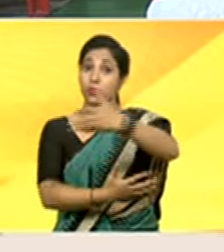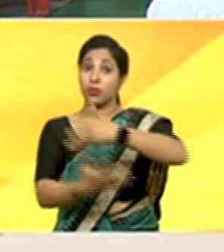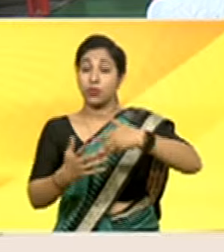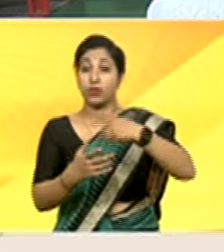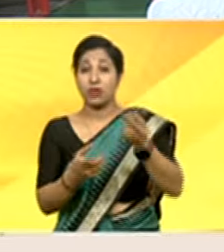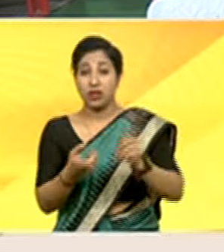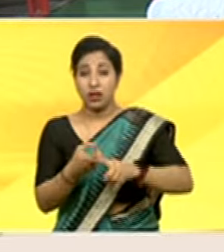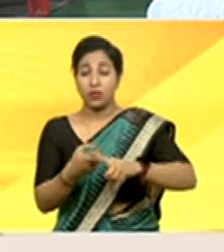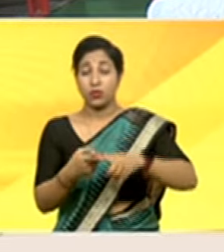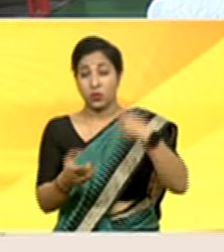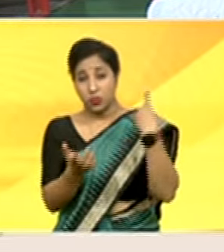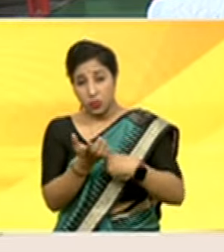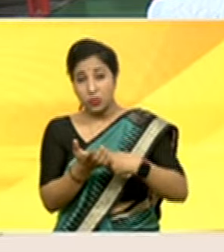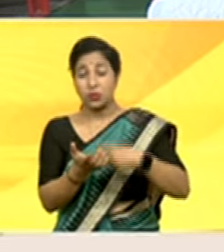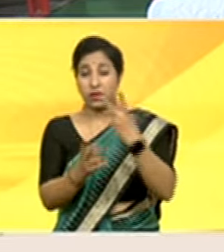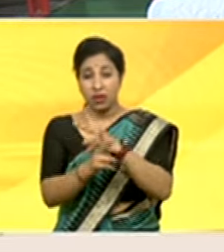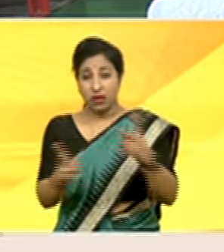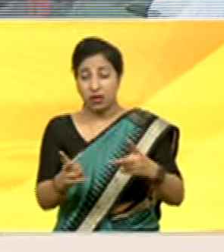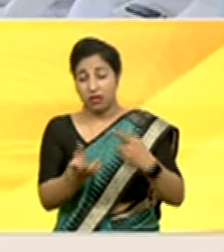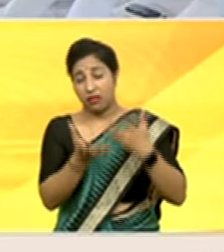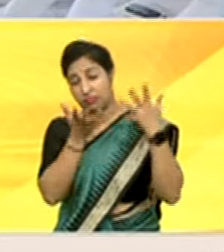तरह के प्रतिबंद भी लगा दिये थे